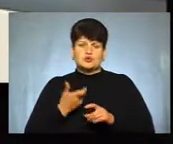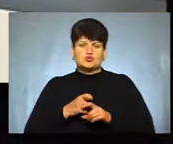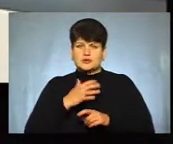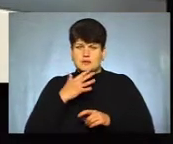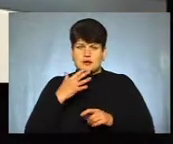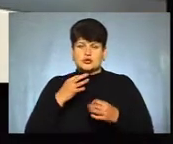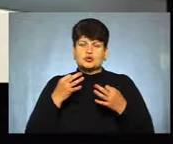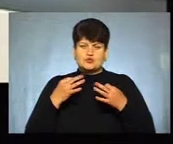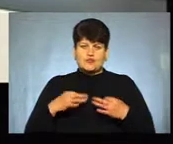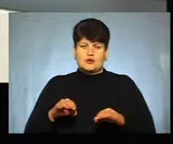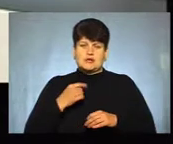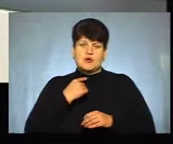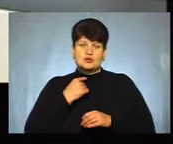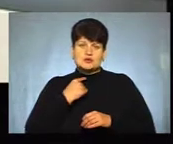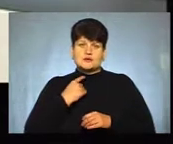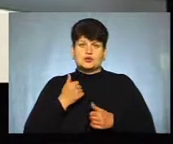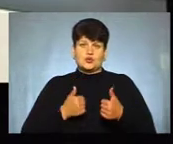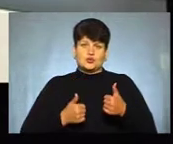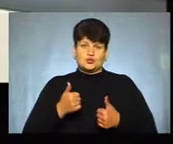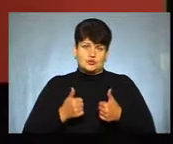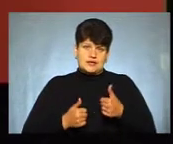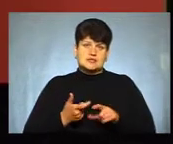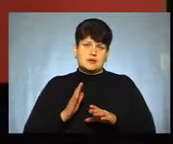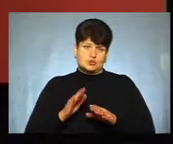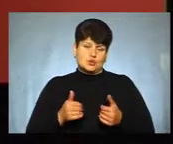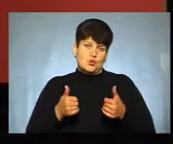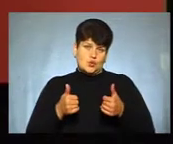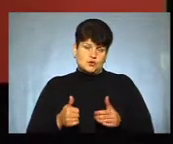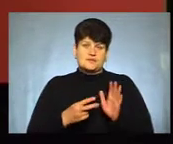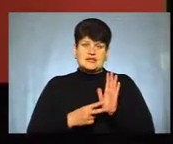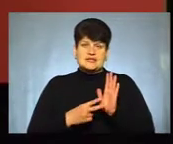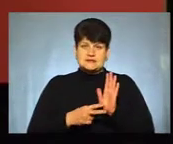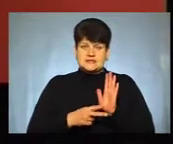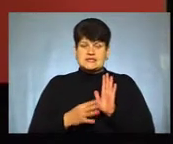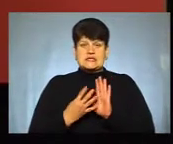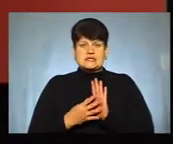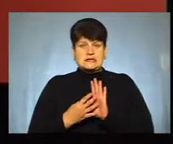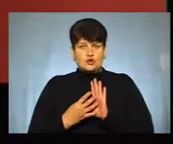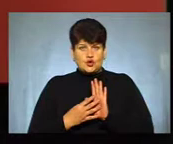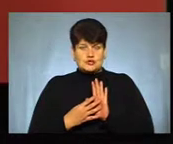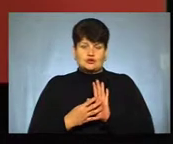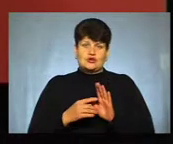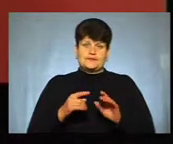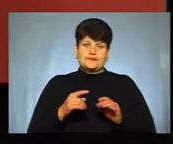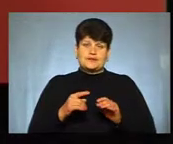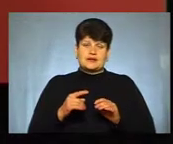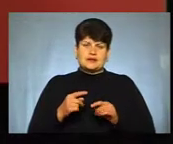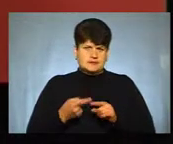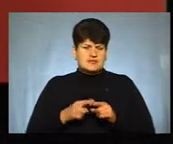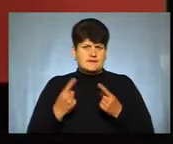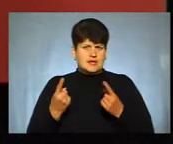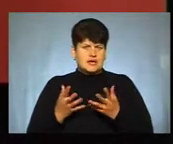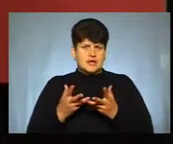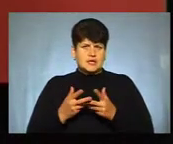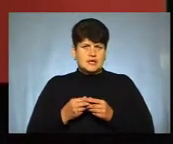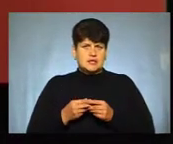які допустили до голосування, тож конкуренція цього року буде хороша. Тобто 70 з 90 – це загалом досить велика кількість, ви